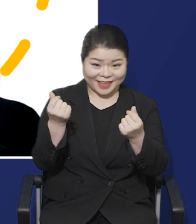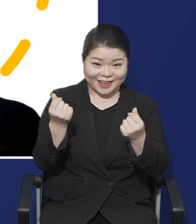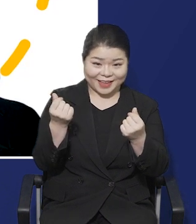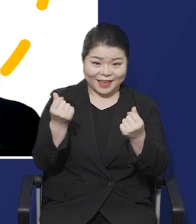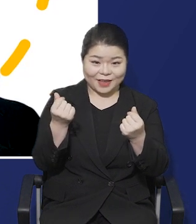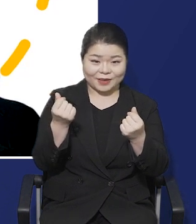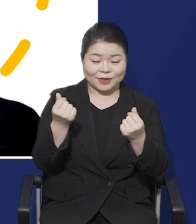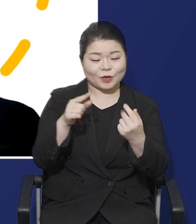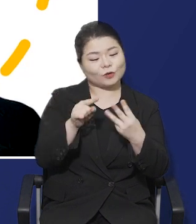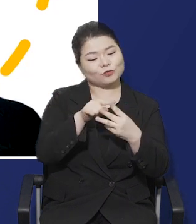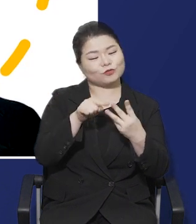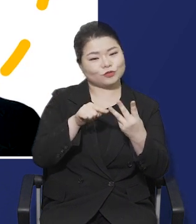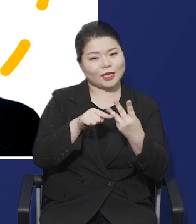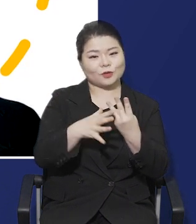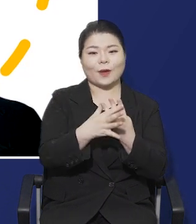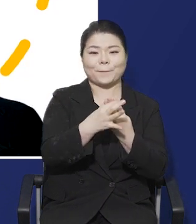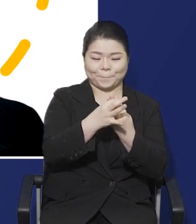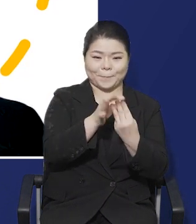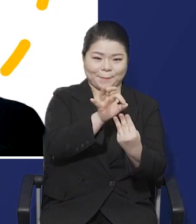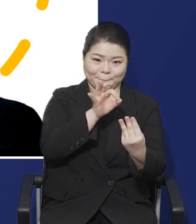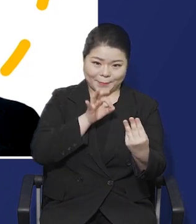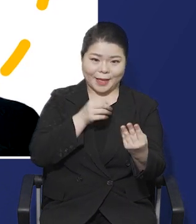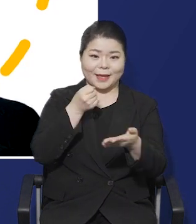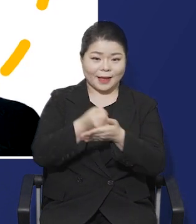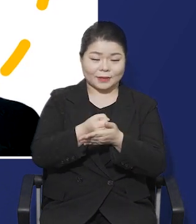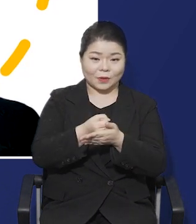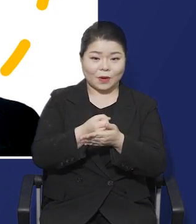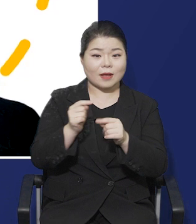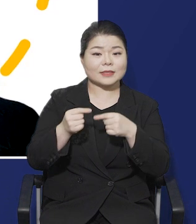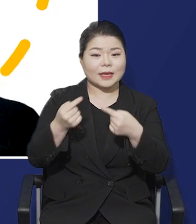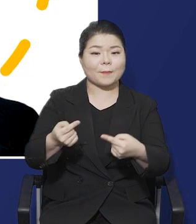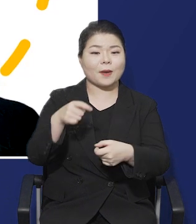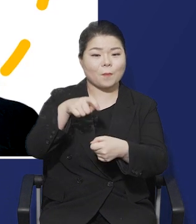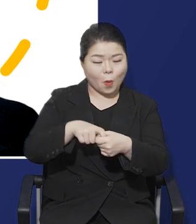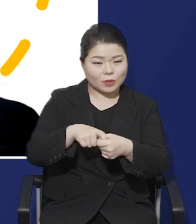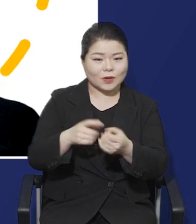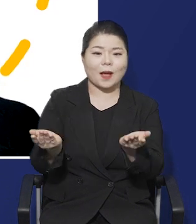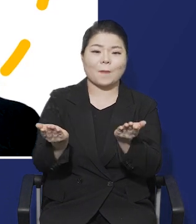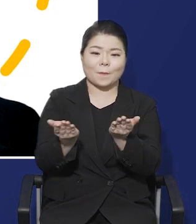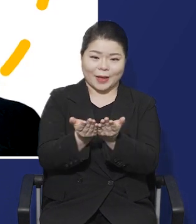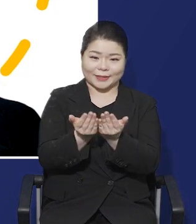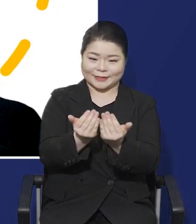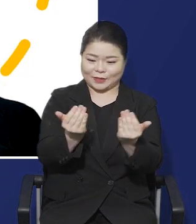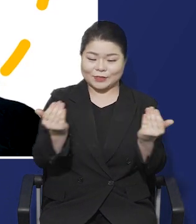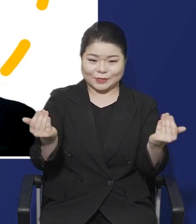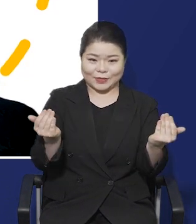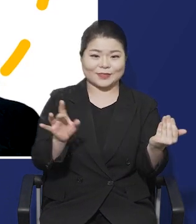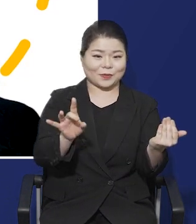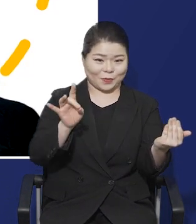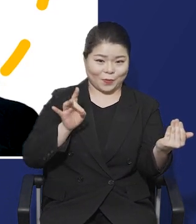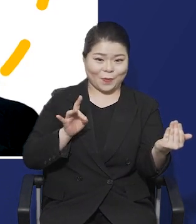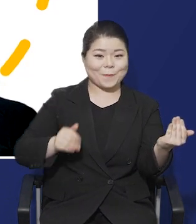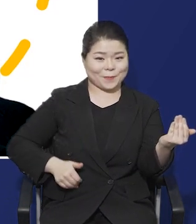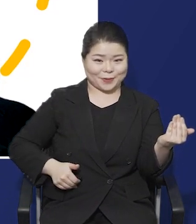대상 전시회를 두세 개로 압축을 해서 그 회사의 참가 목적과 부합하는 전시회를